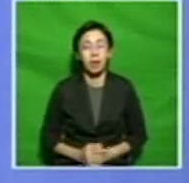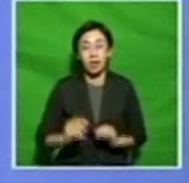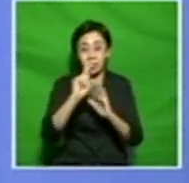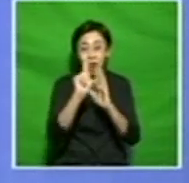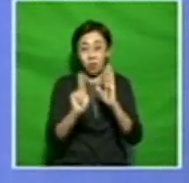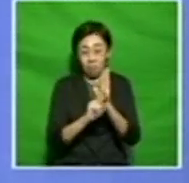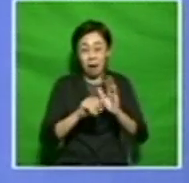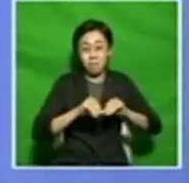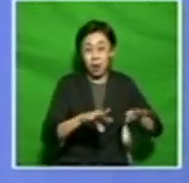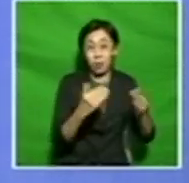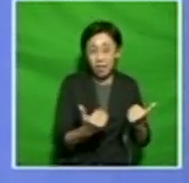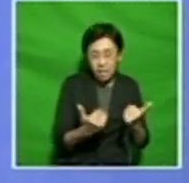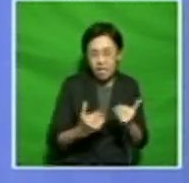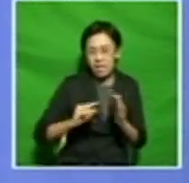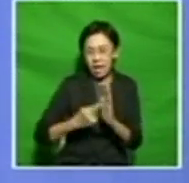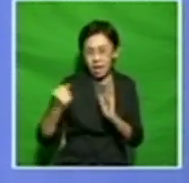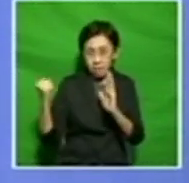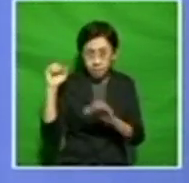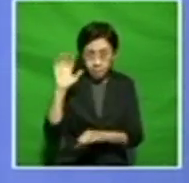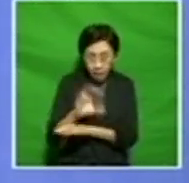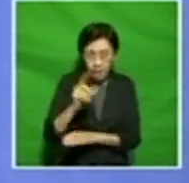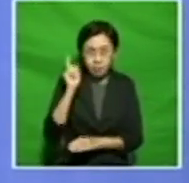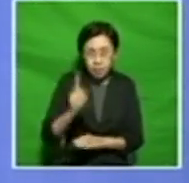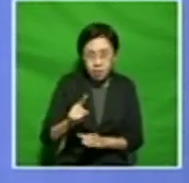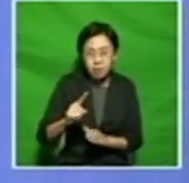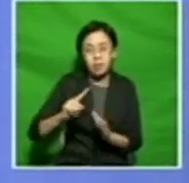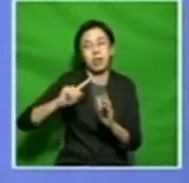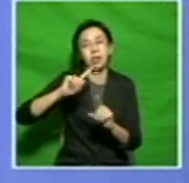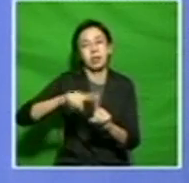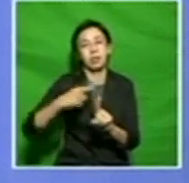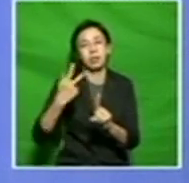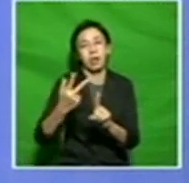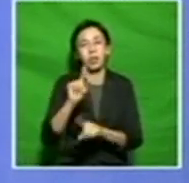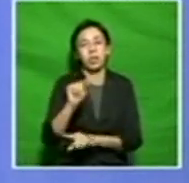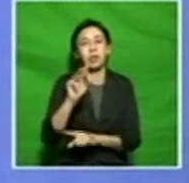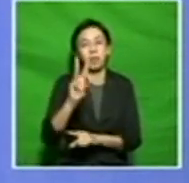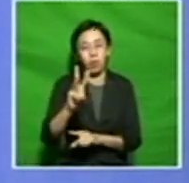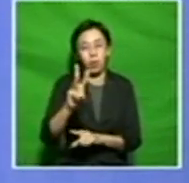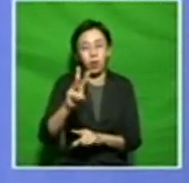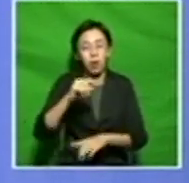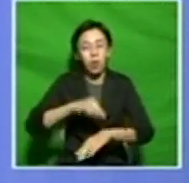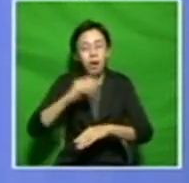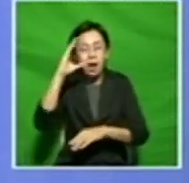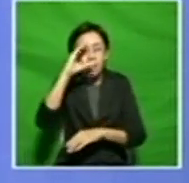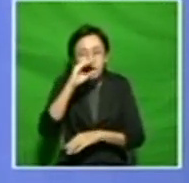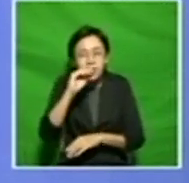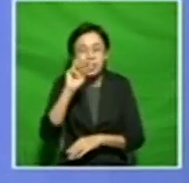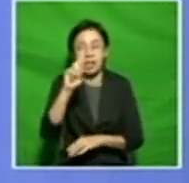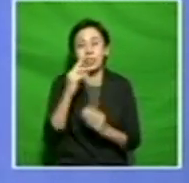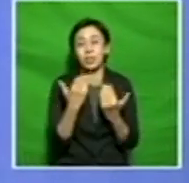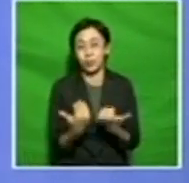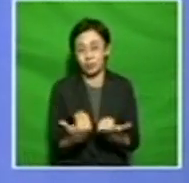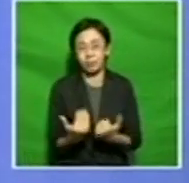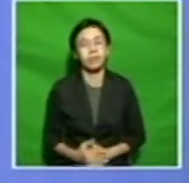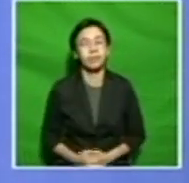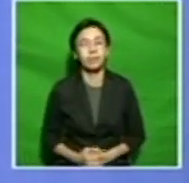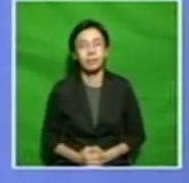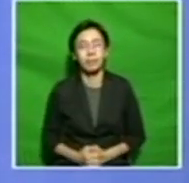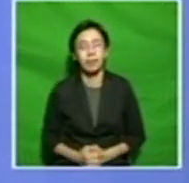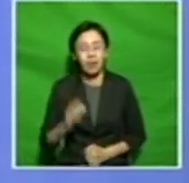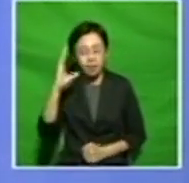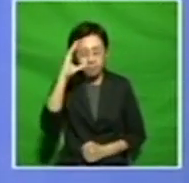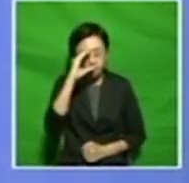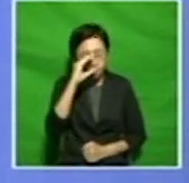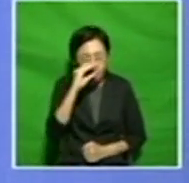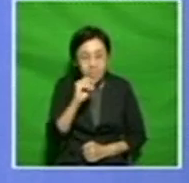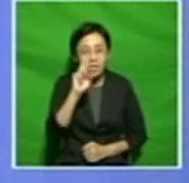งในวันที่26มีนาคมนั่นก็คือเที่ยงคืนของวันนี้เป็นต้น